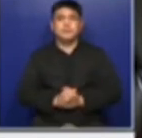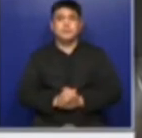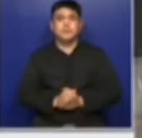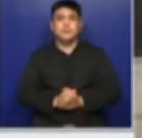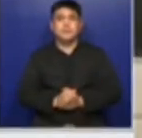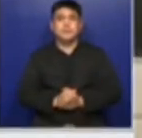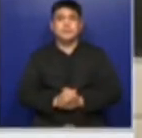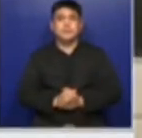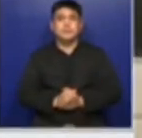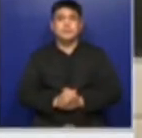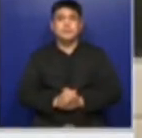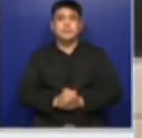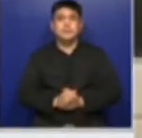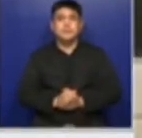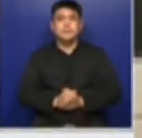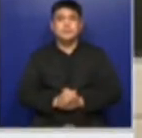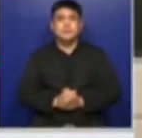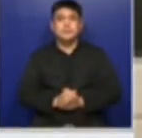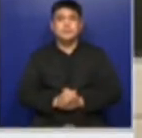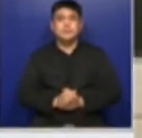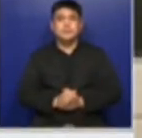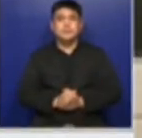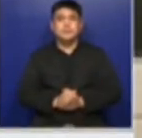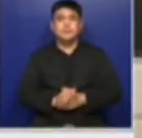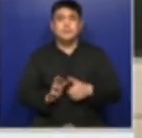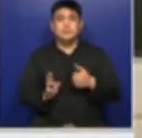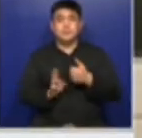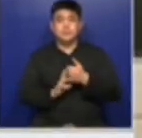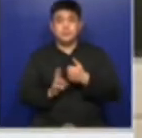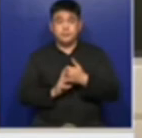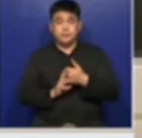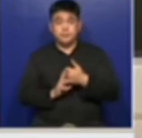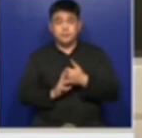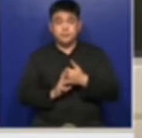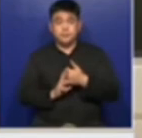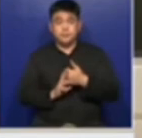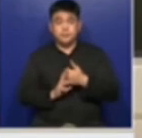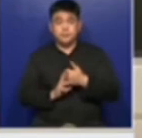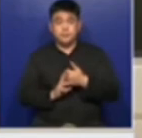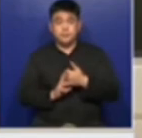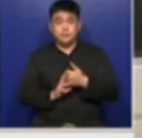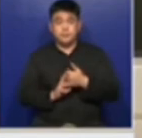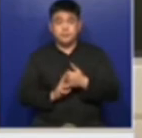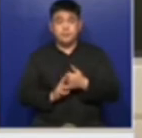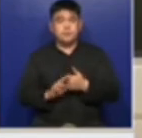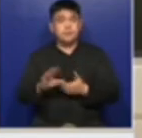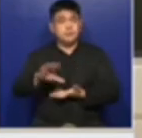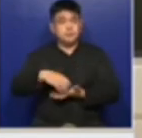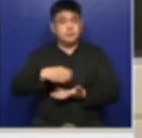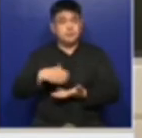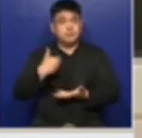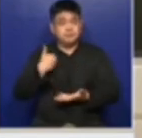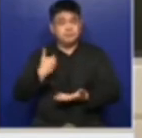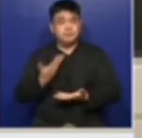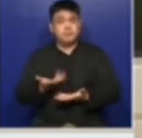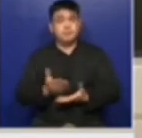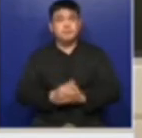ณครับท่านรองนายกคณะมีอะไรจะชี้แจงไหมครับเชิญ